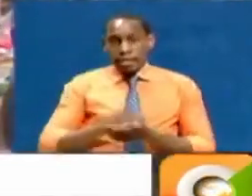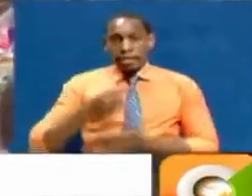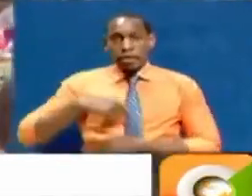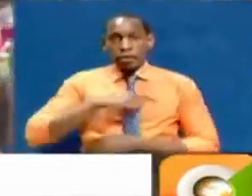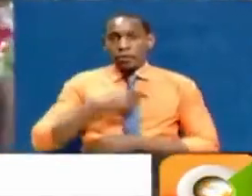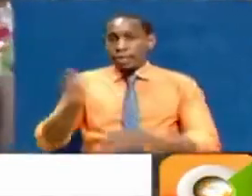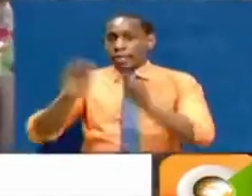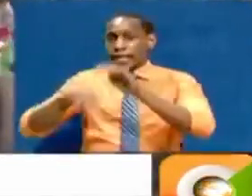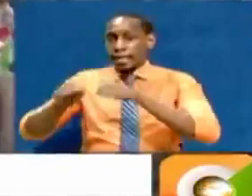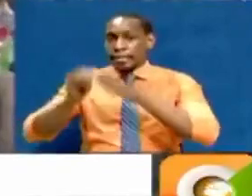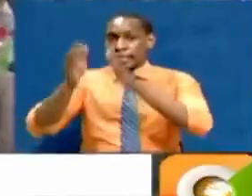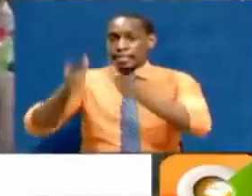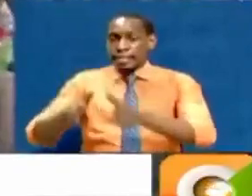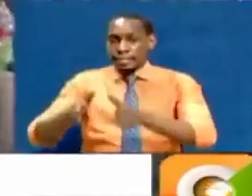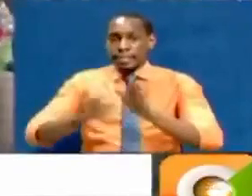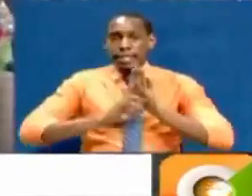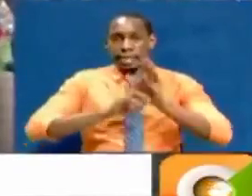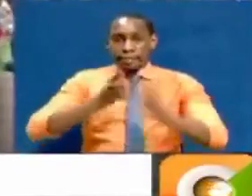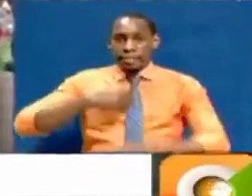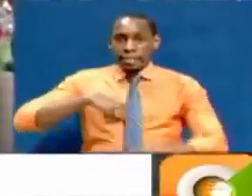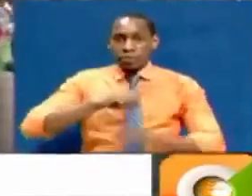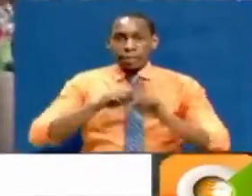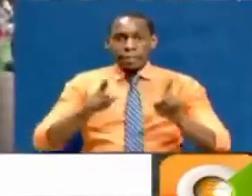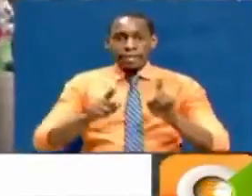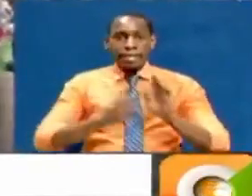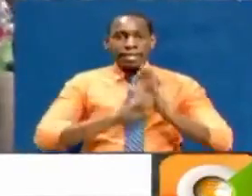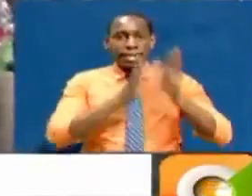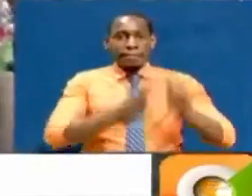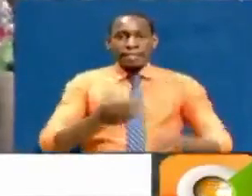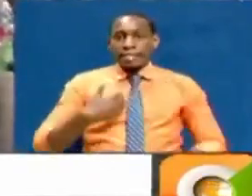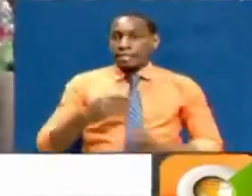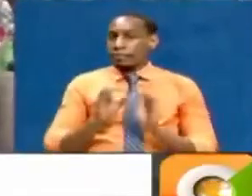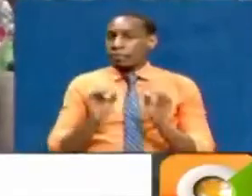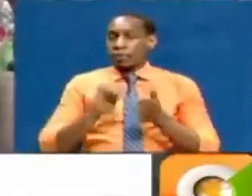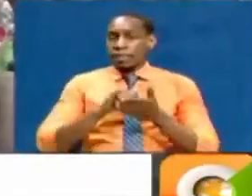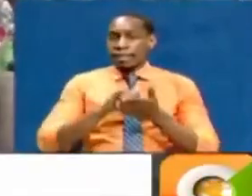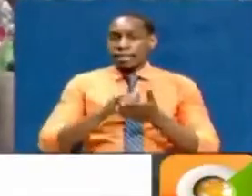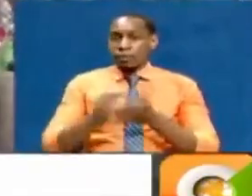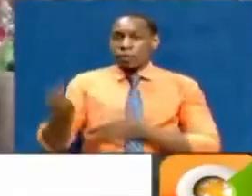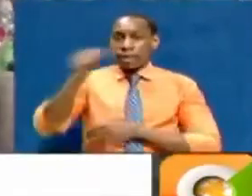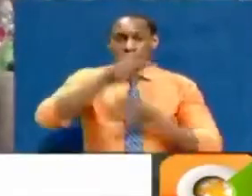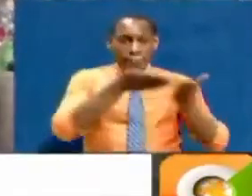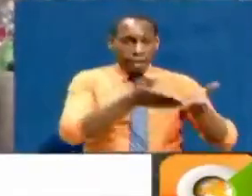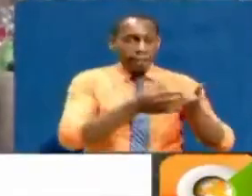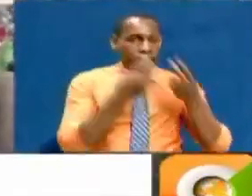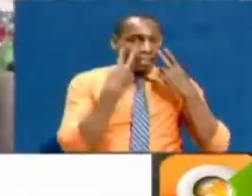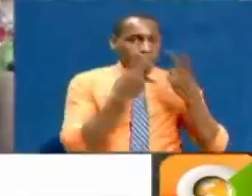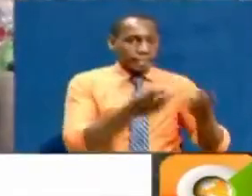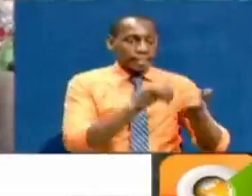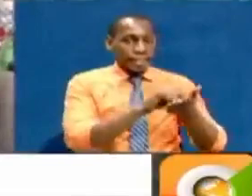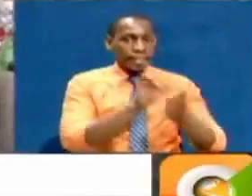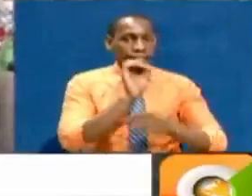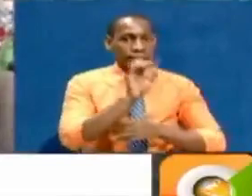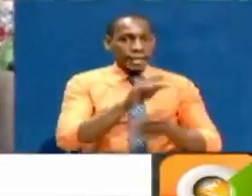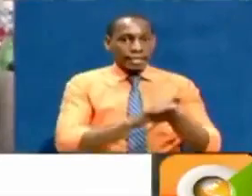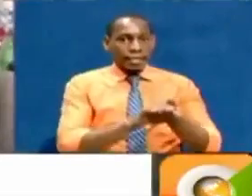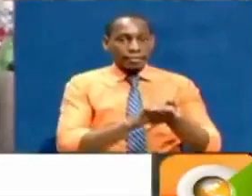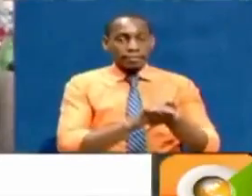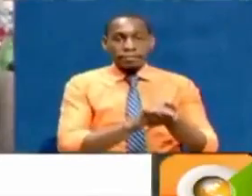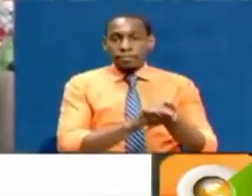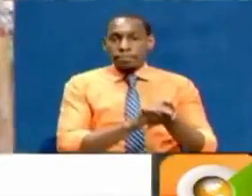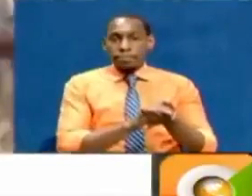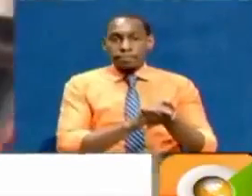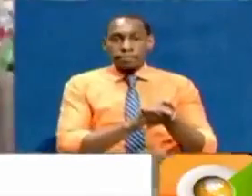sisi tulichagua viongozi watu represent, but hatuna representatives wenye wako hapa kuona ya kwamba hii takataka